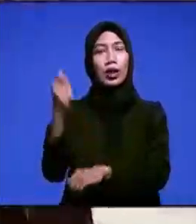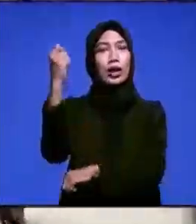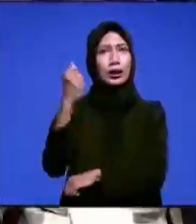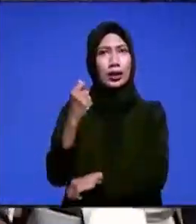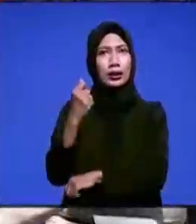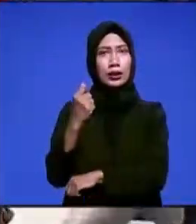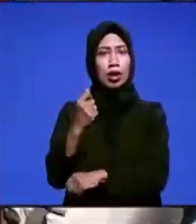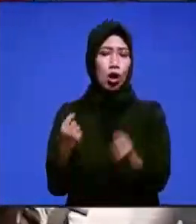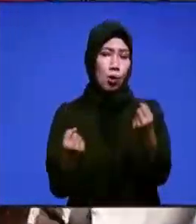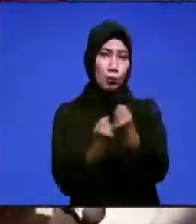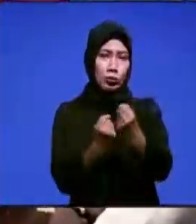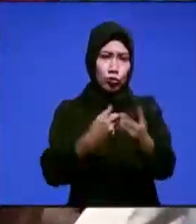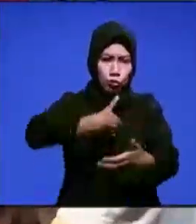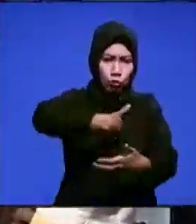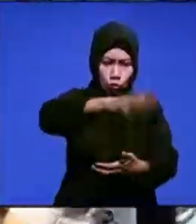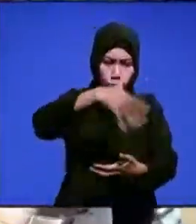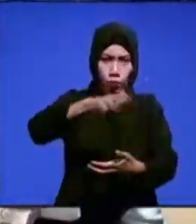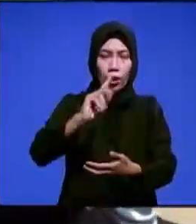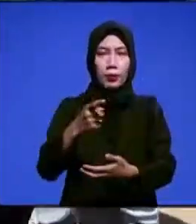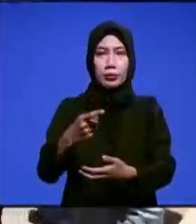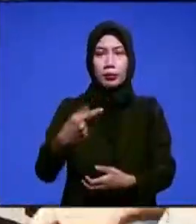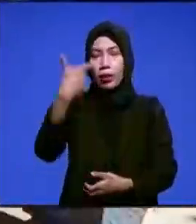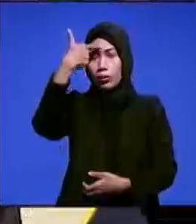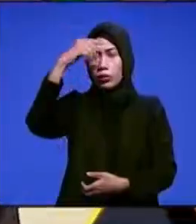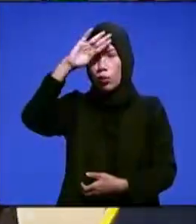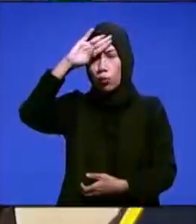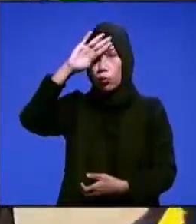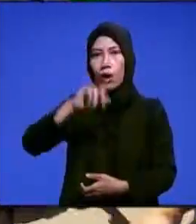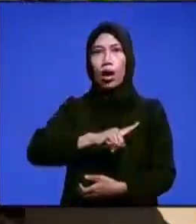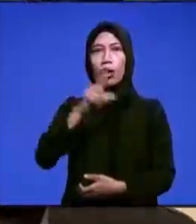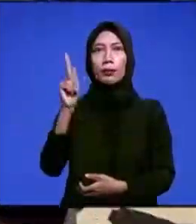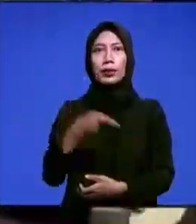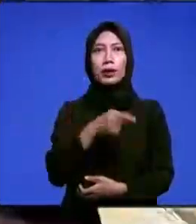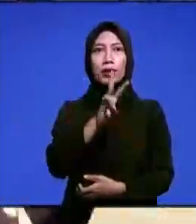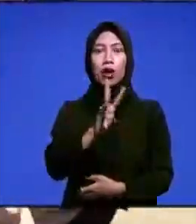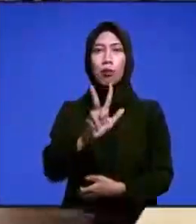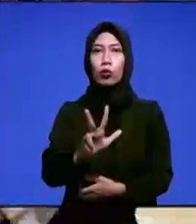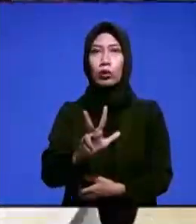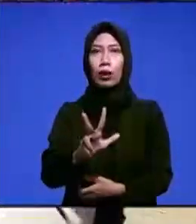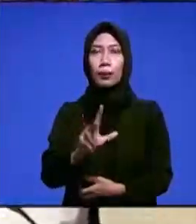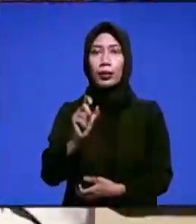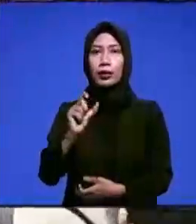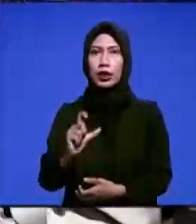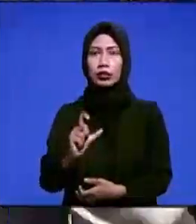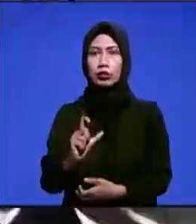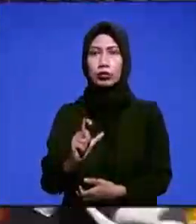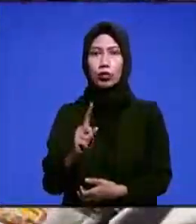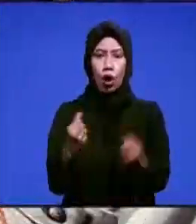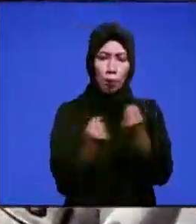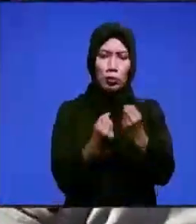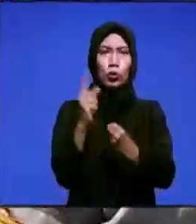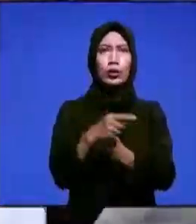yang dilarang masuk karena suhu tubuhnya lebih dari 38 derajat Celcius. Ditambah lagi ia datang dari Jakarta yang termasuk zona